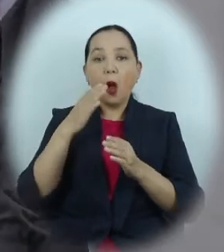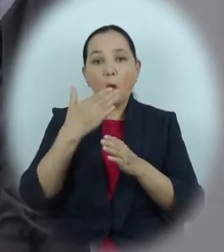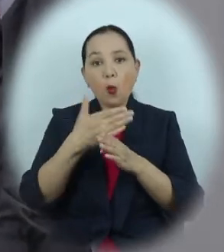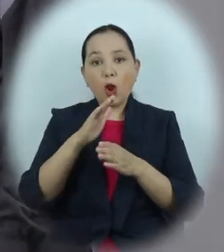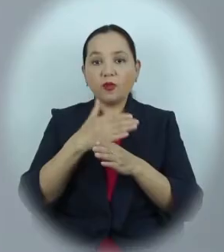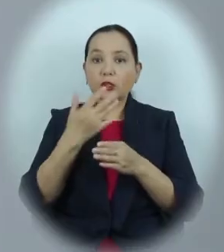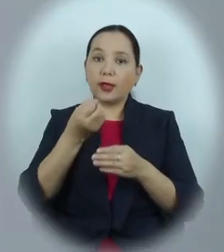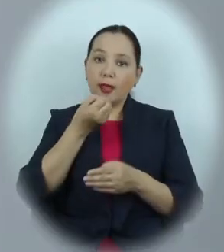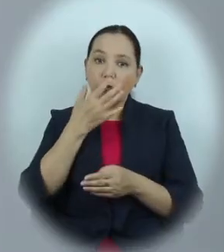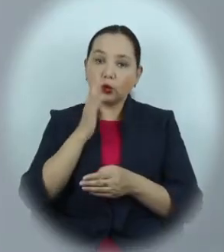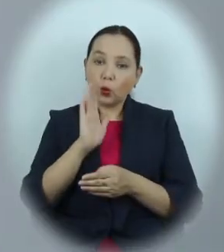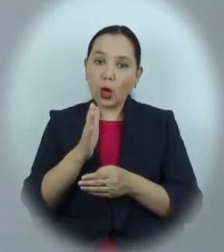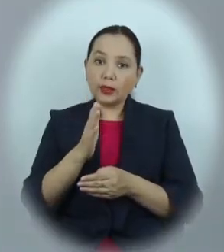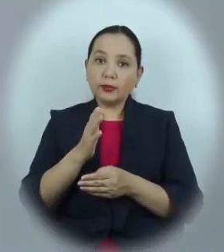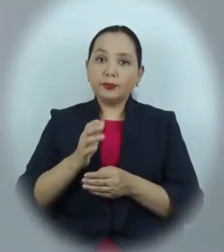muvofiq bo'ladi.